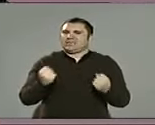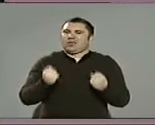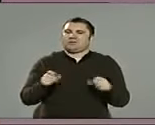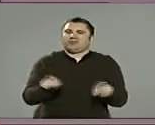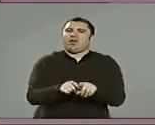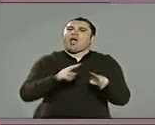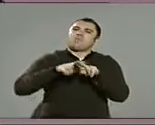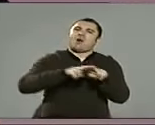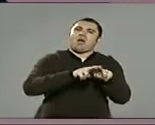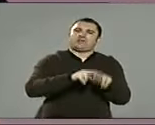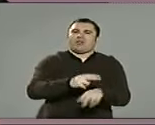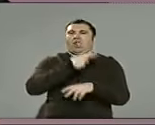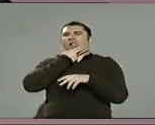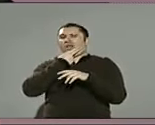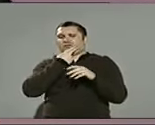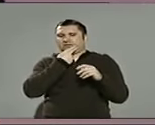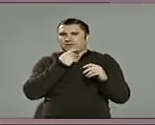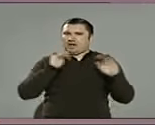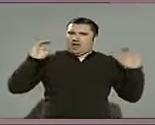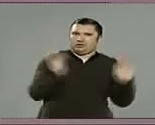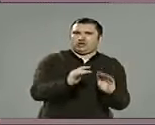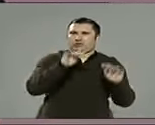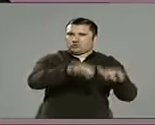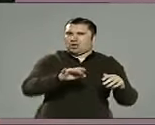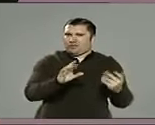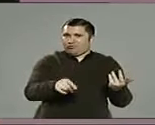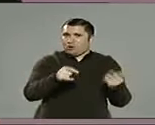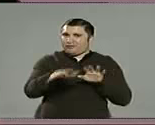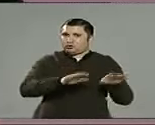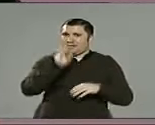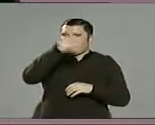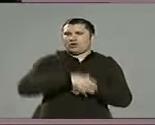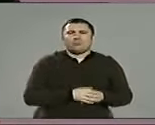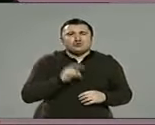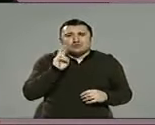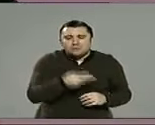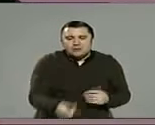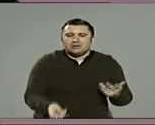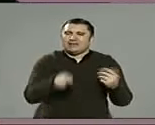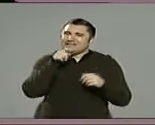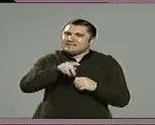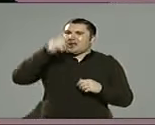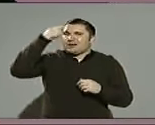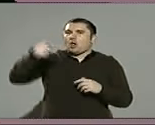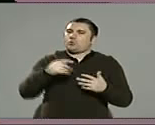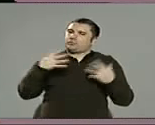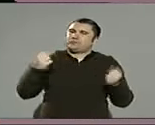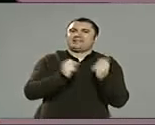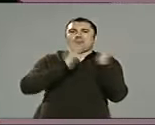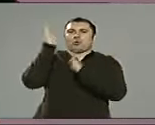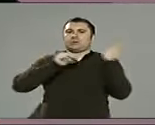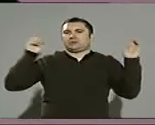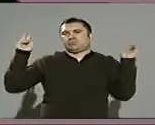damit Fesseln für den wirtschaftlichen Erfolg sind. Tatsächlich aber hat dieser Glaube zur Entleerung der Demokratie geführt, liebe Genossinnen und